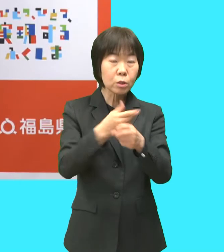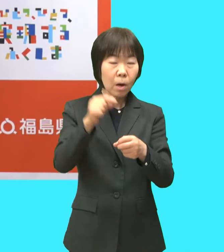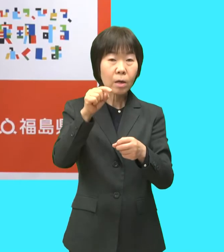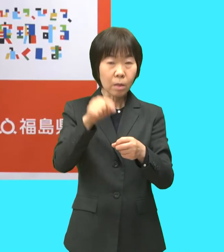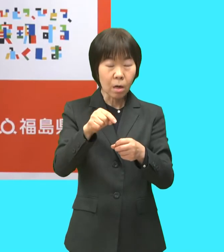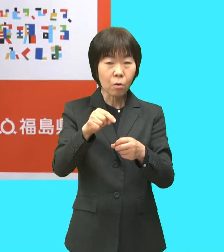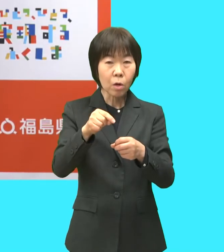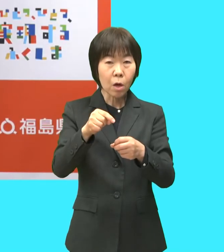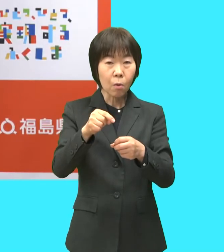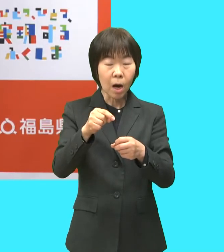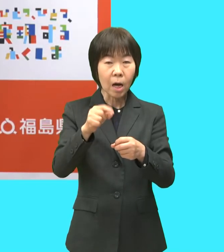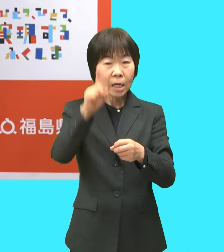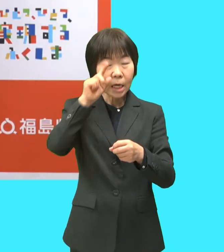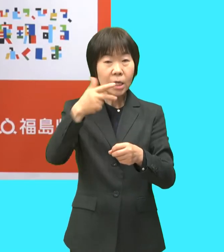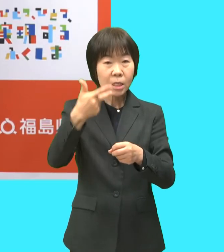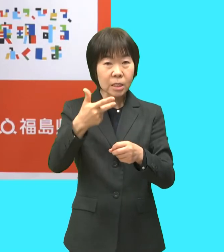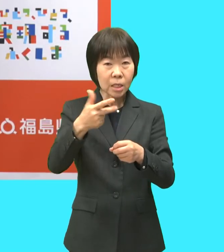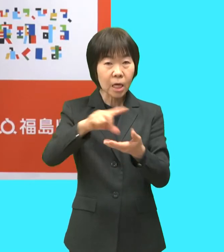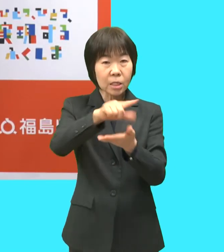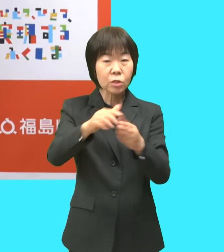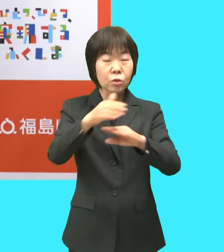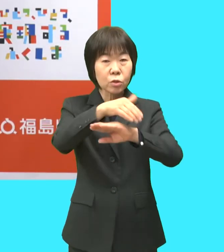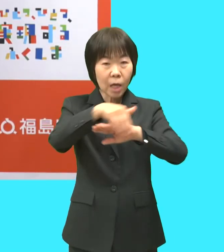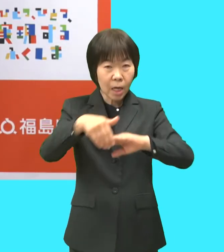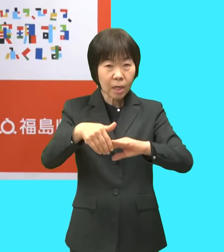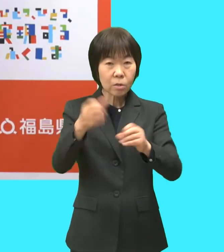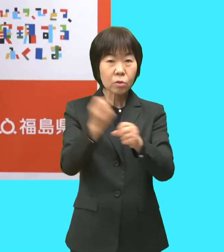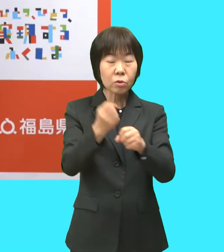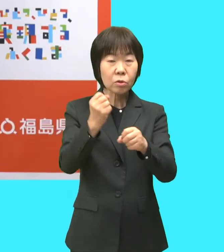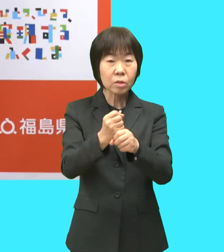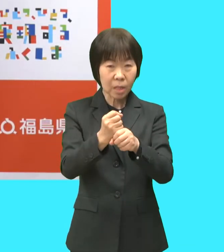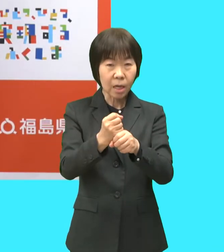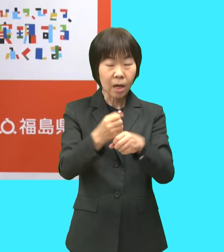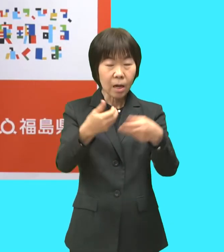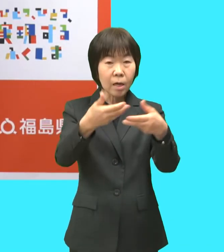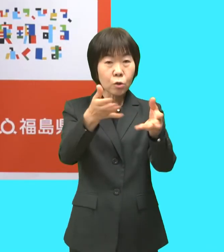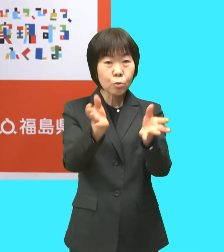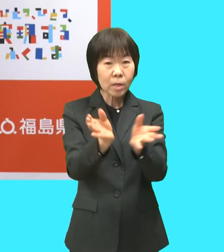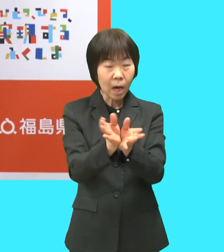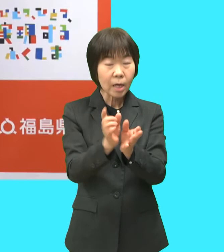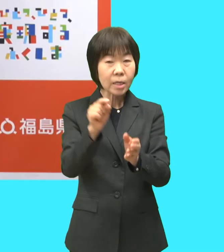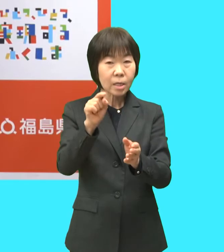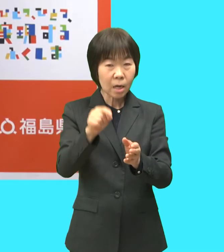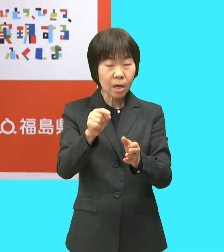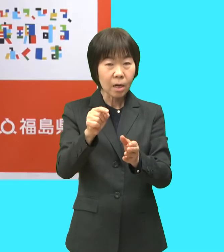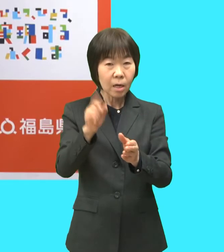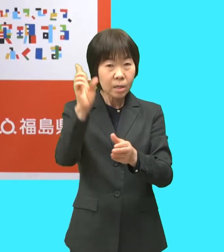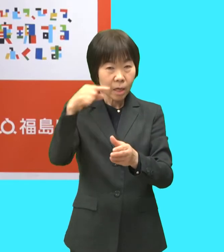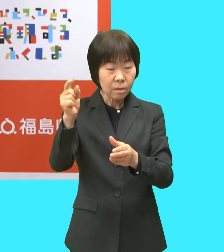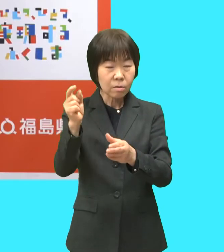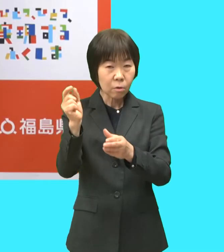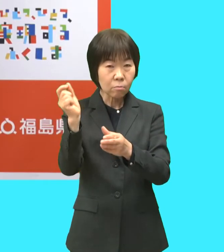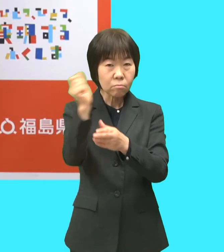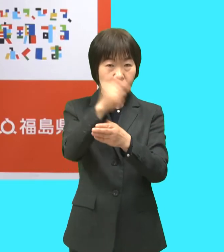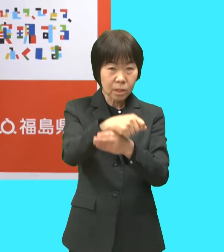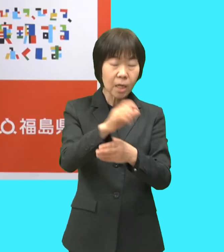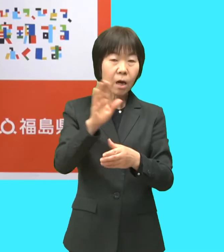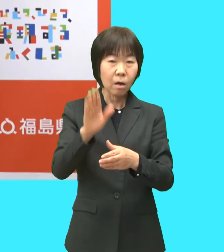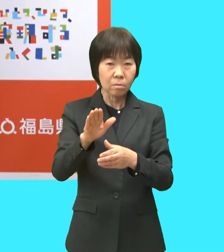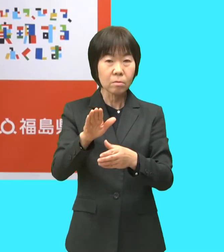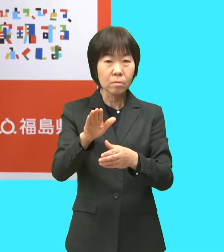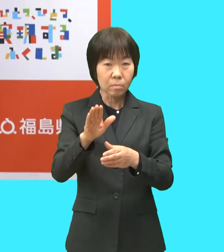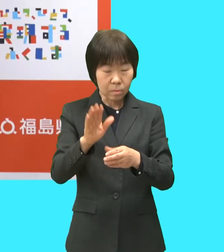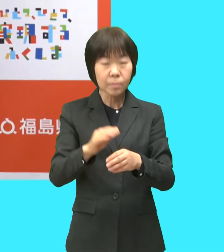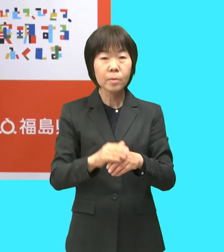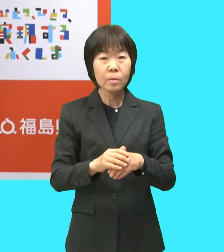作成されて、地権者による組合が県から認可されましたけども、施設者から出店の届けがまだ出てない中で現地は